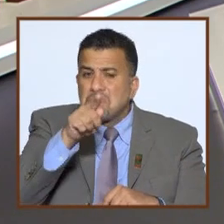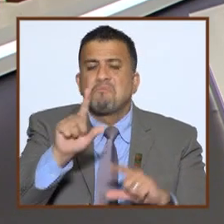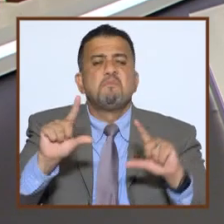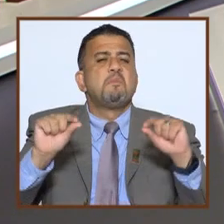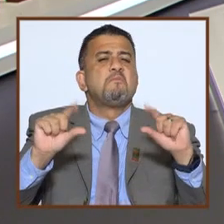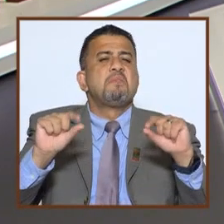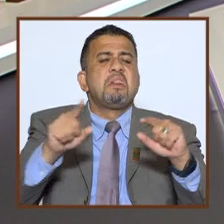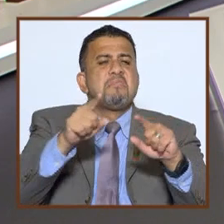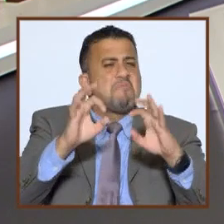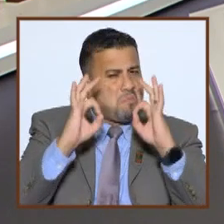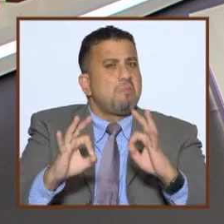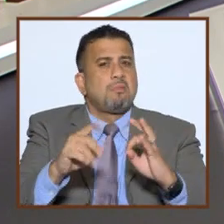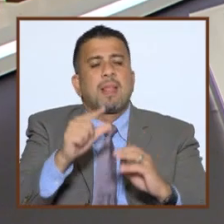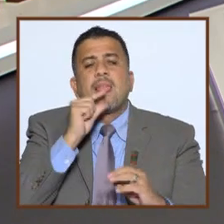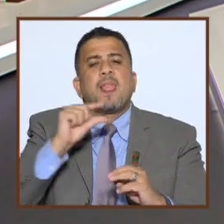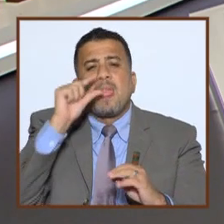يا رب